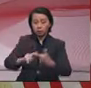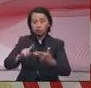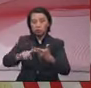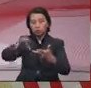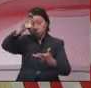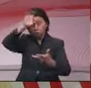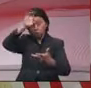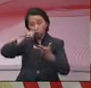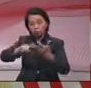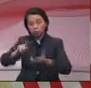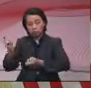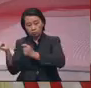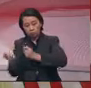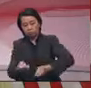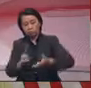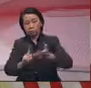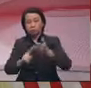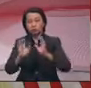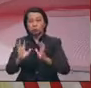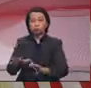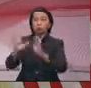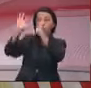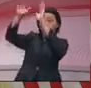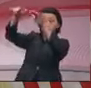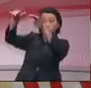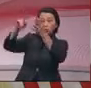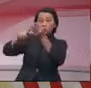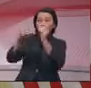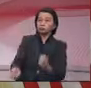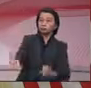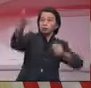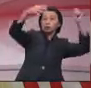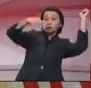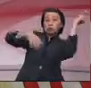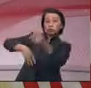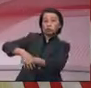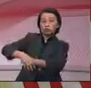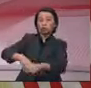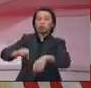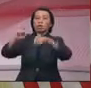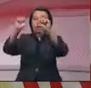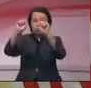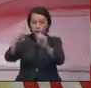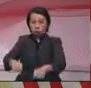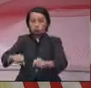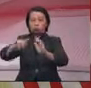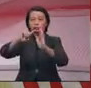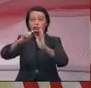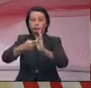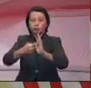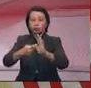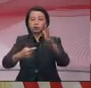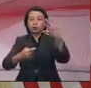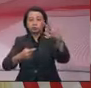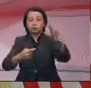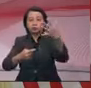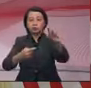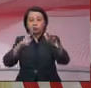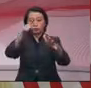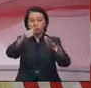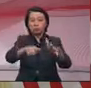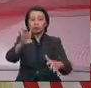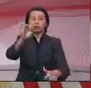takro, bola keranjang dan squash dibenarkan bermula pada